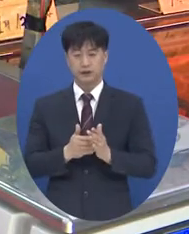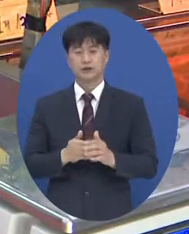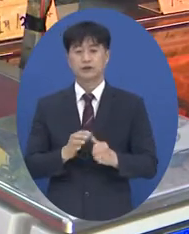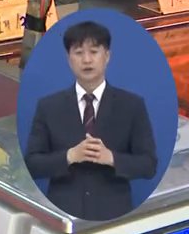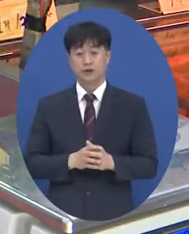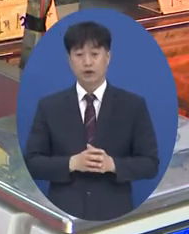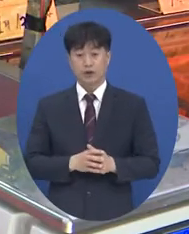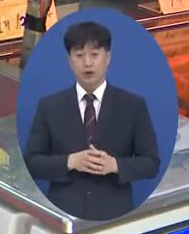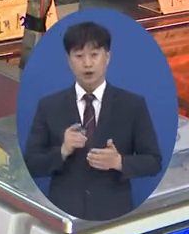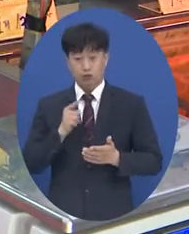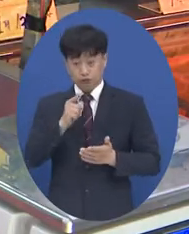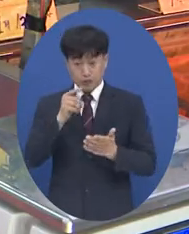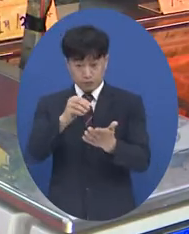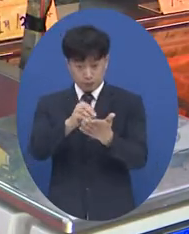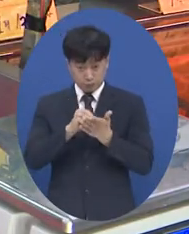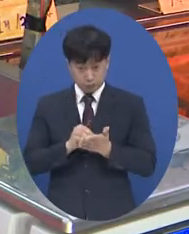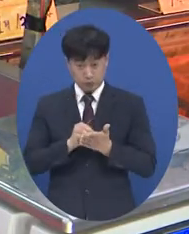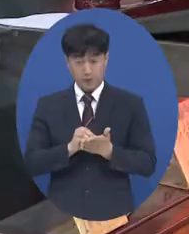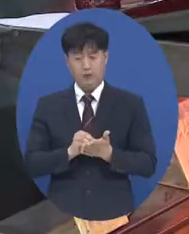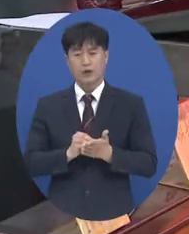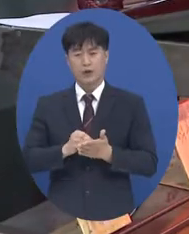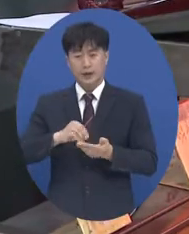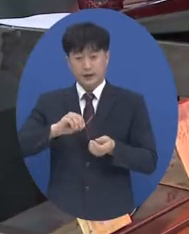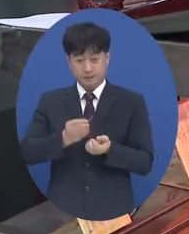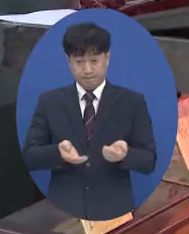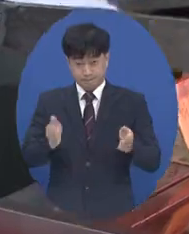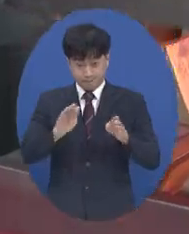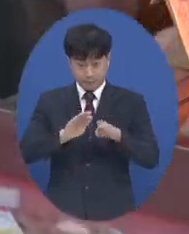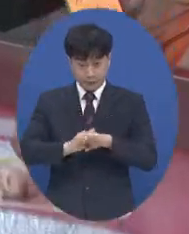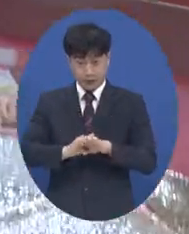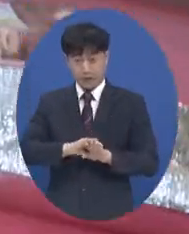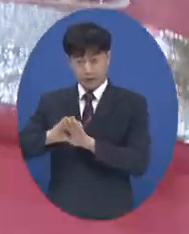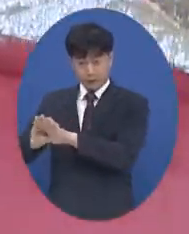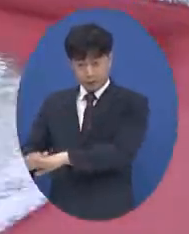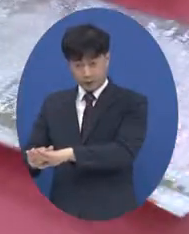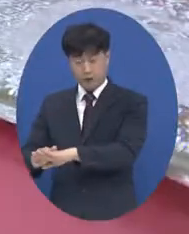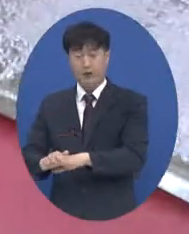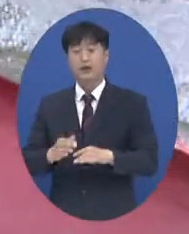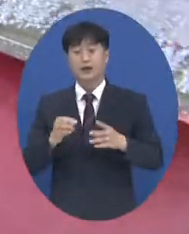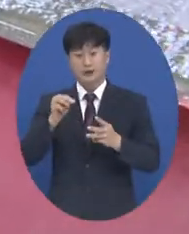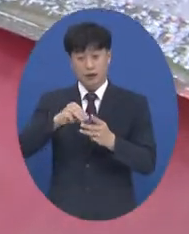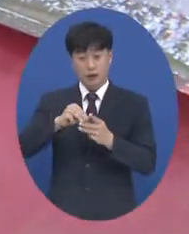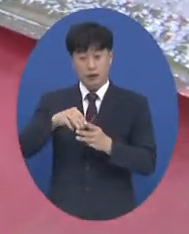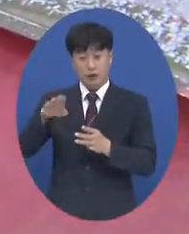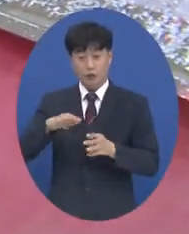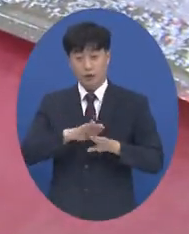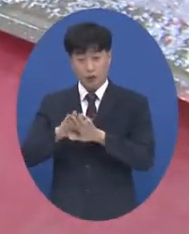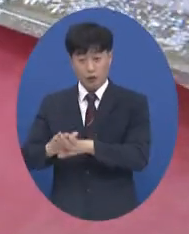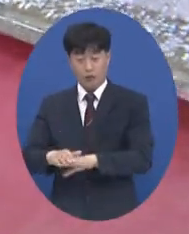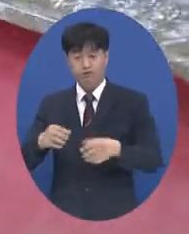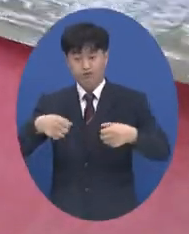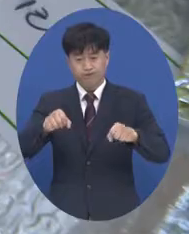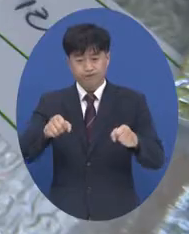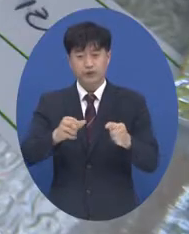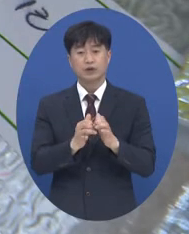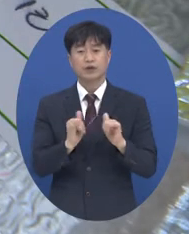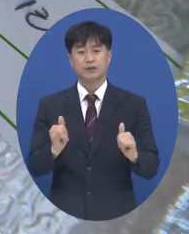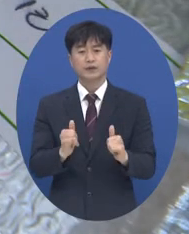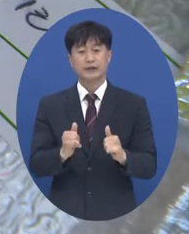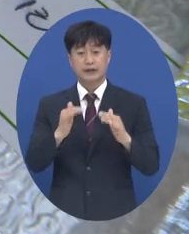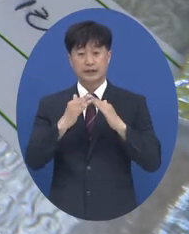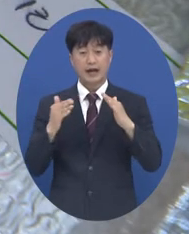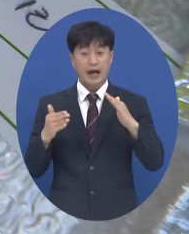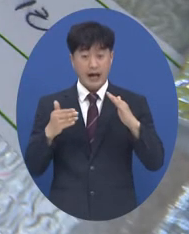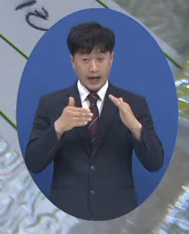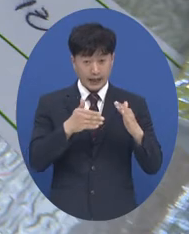꼼꼼히 포장해 시장 안에 마련된 배송센터로 가져다 놓습니다. 배송센터에 입고된 상품들은 라이더가 집까지 안전하게